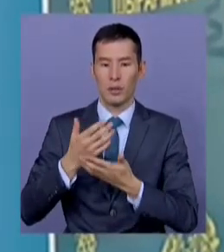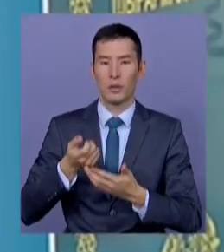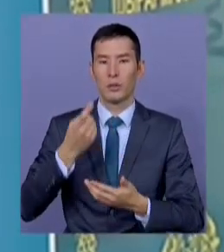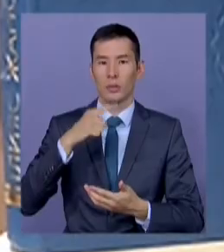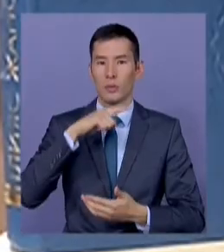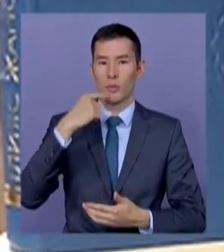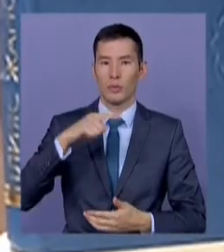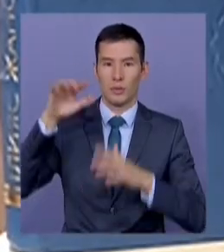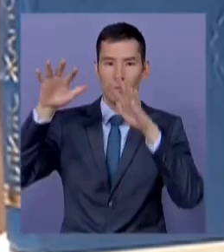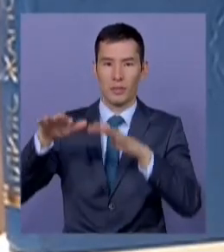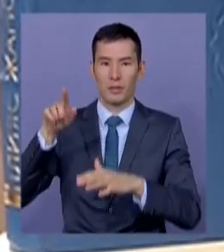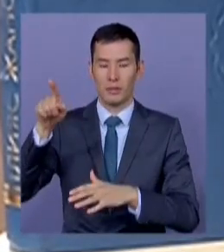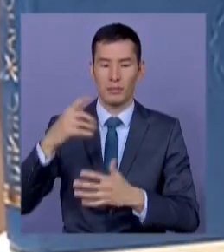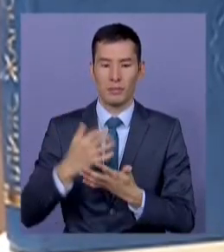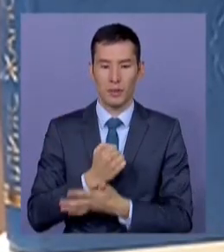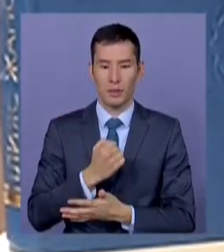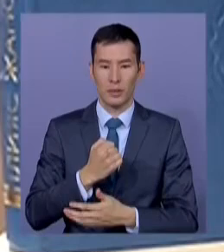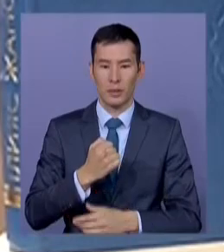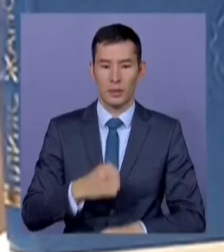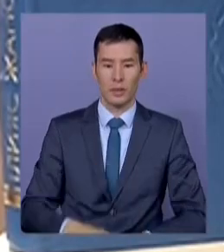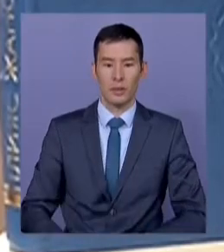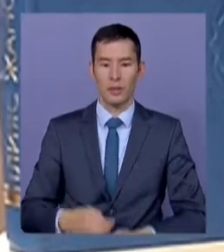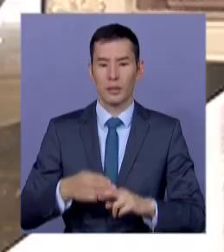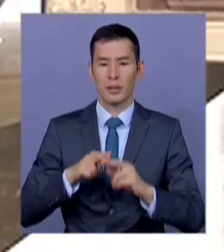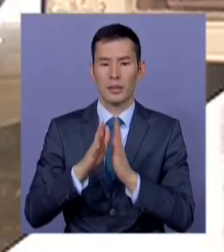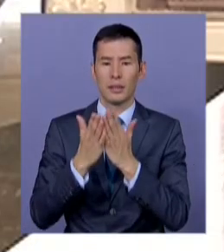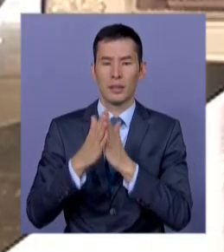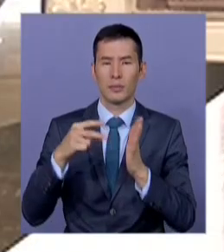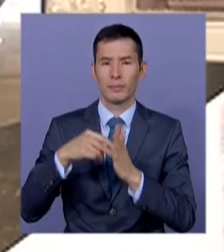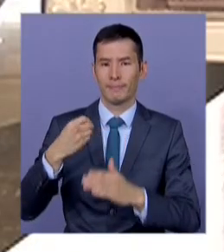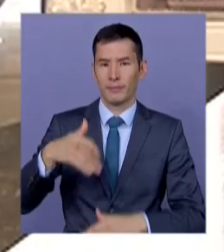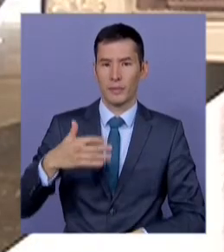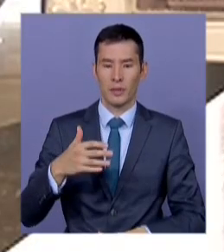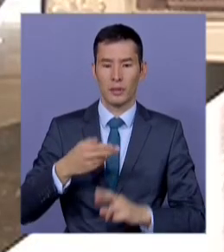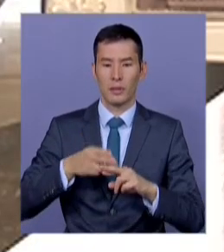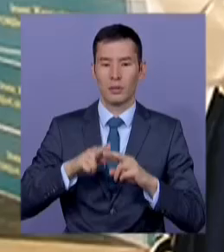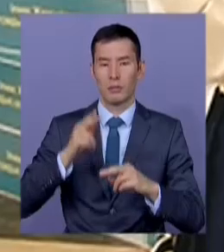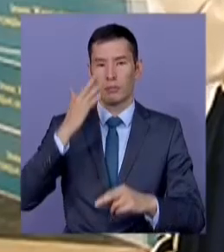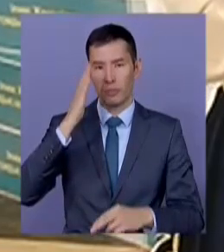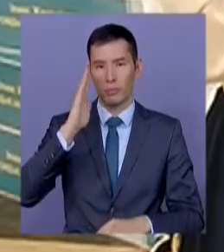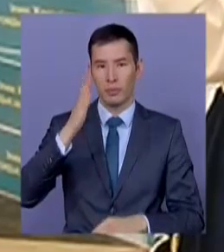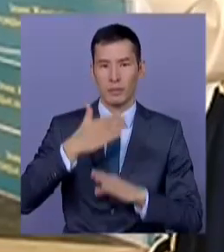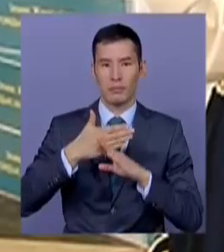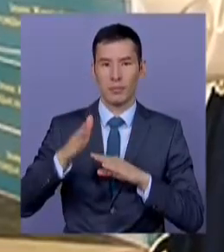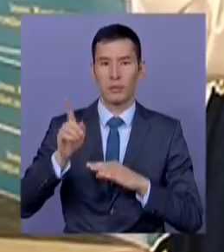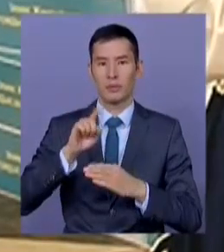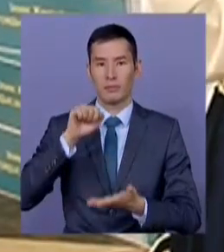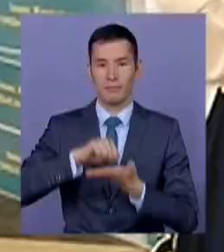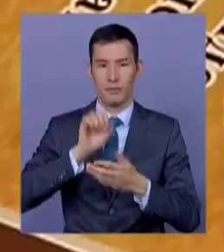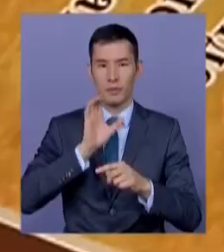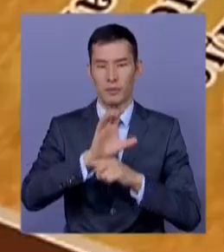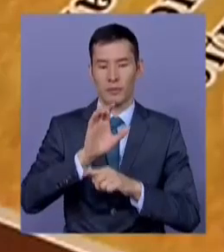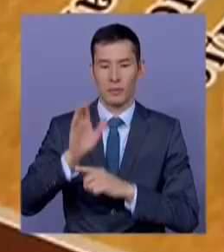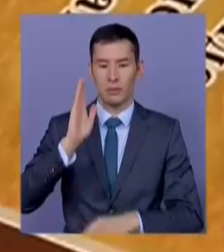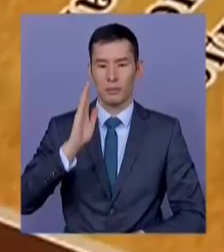қорынан табылды. Экспедиция барысында қолға түскен баға жетпес құнды дүниелер алдағы уақытта бөлек кітап болып жарыққа шықпақ. Қазіргі таңда ақынның